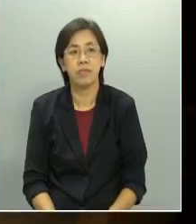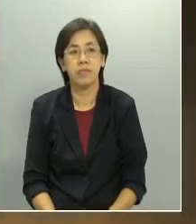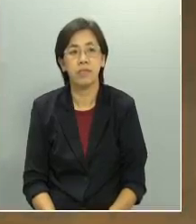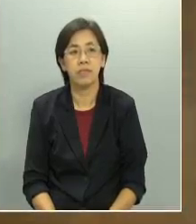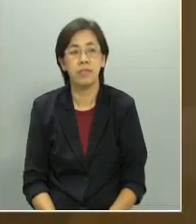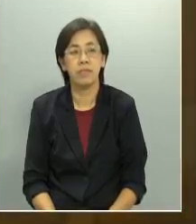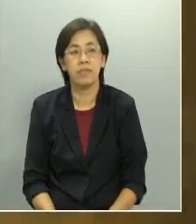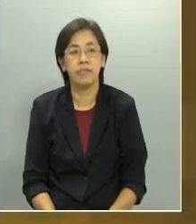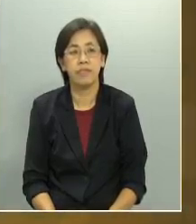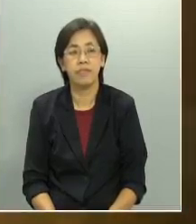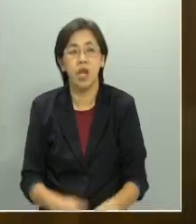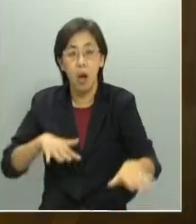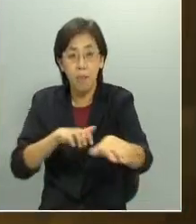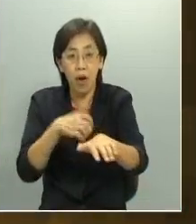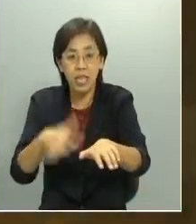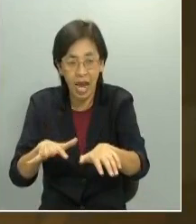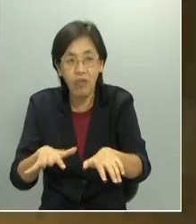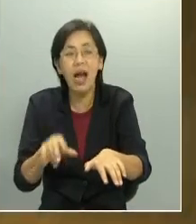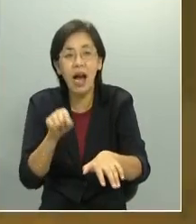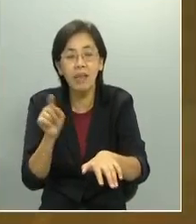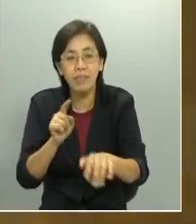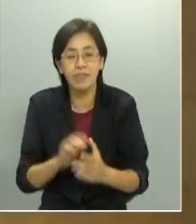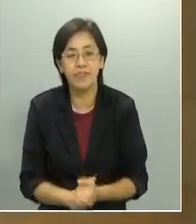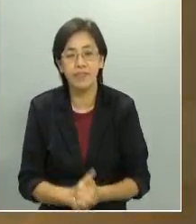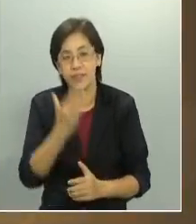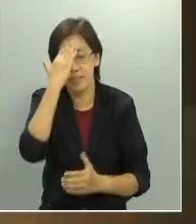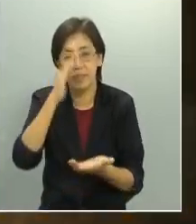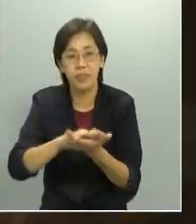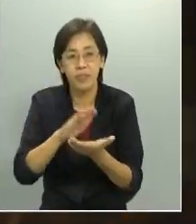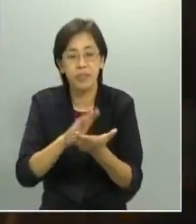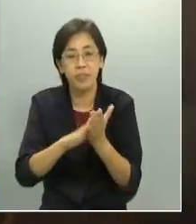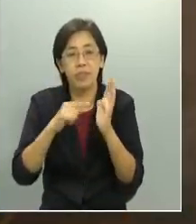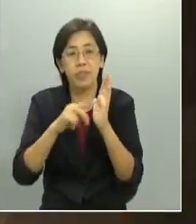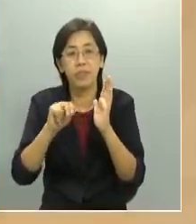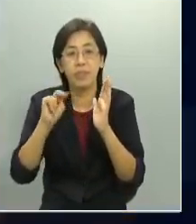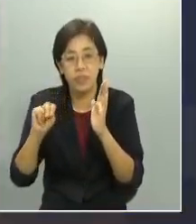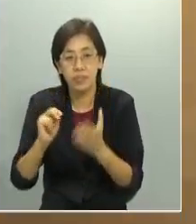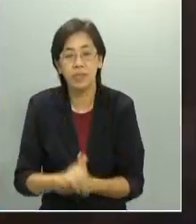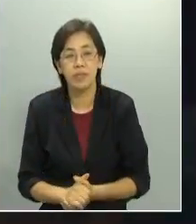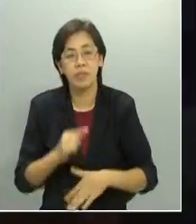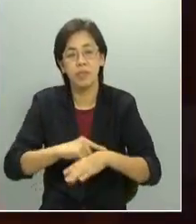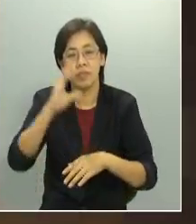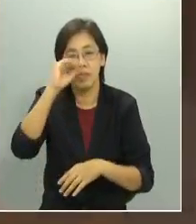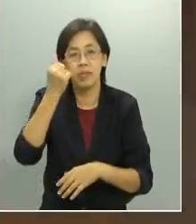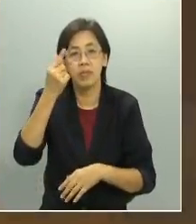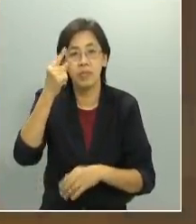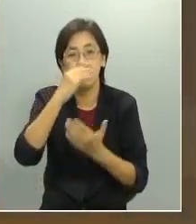นี่หลังเกิดเหตุ ค่ะเหตุการณ์เกิดขึ้นหน้าโรงเรียนนนทบุรีวิทยาลัยนะคะ 5:30เมื่อคืนนี่เหรอ